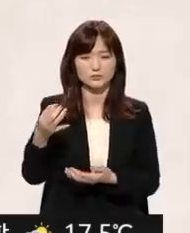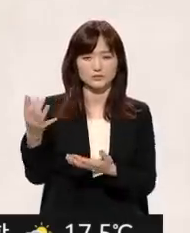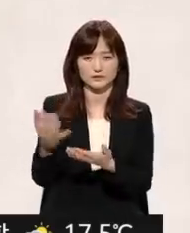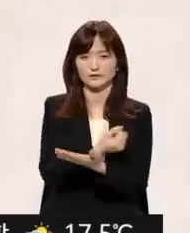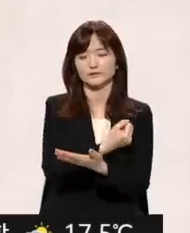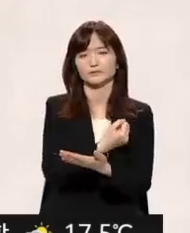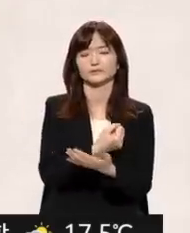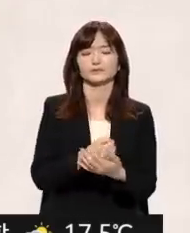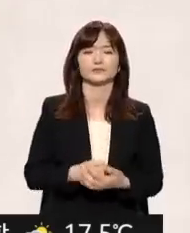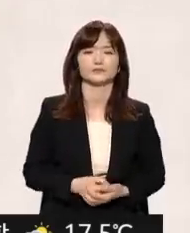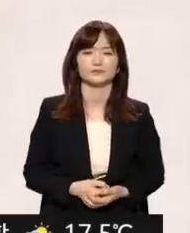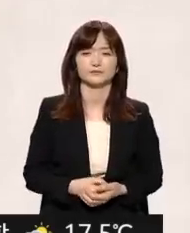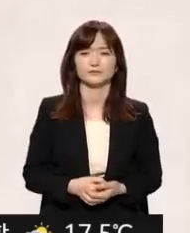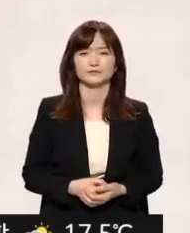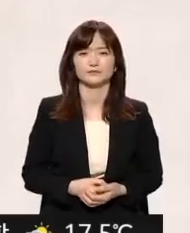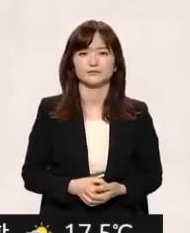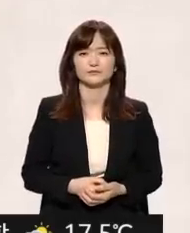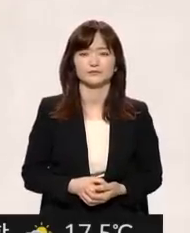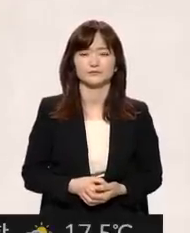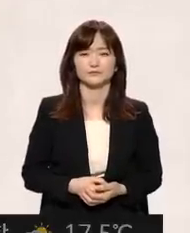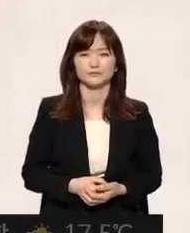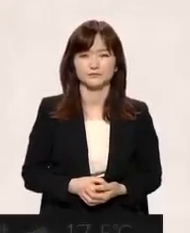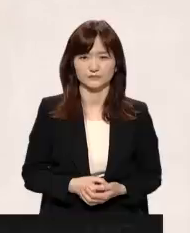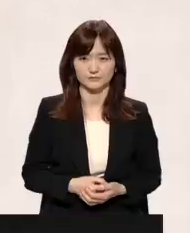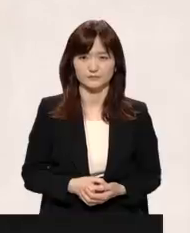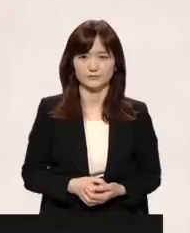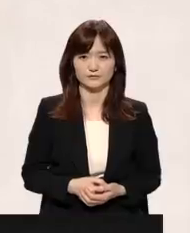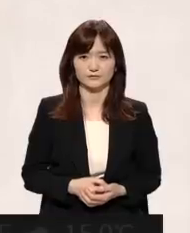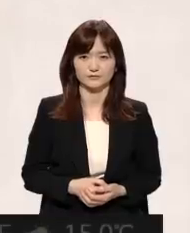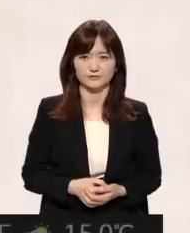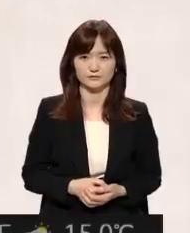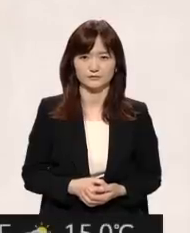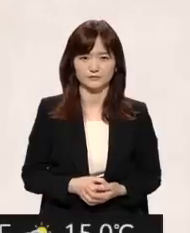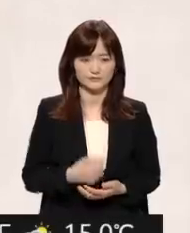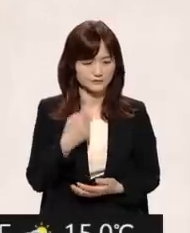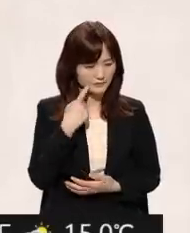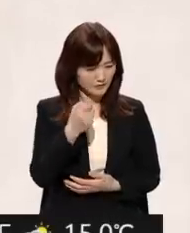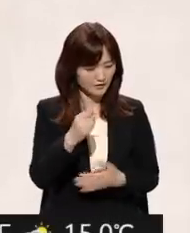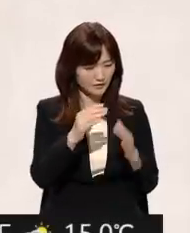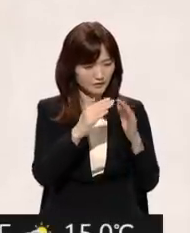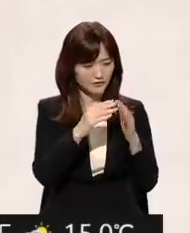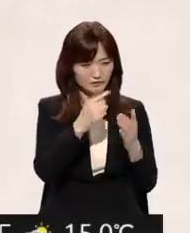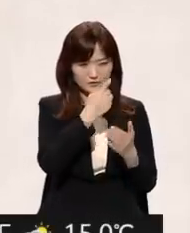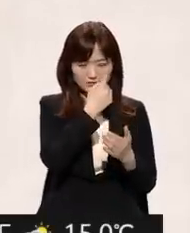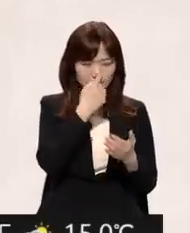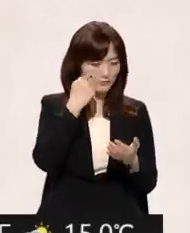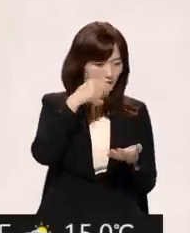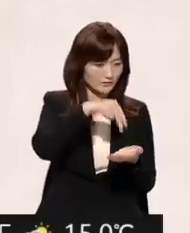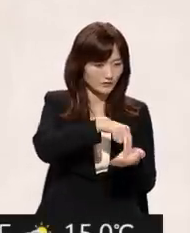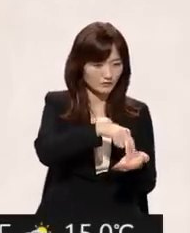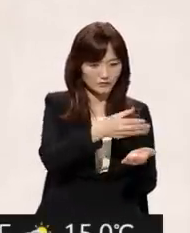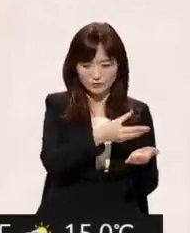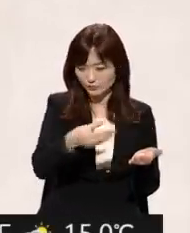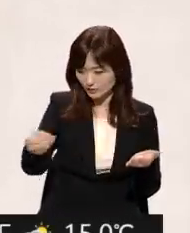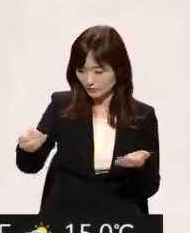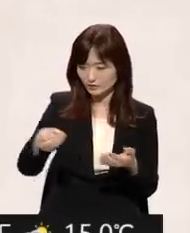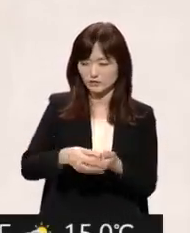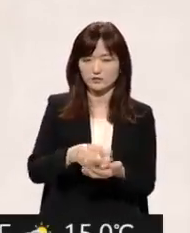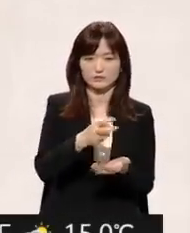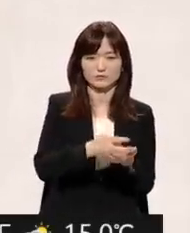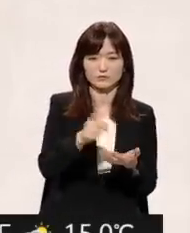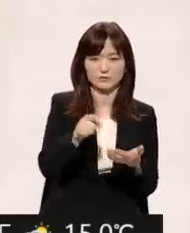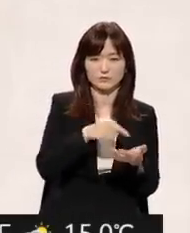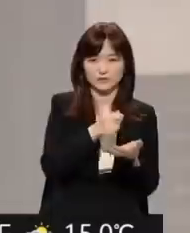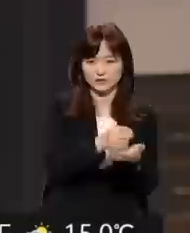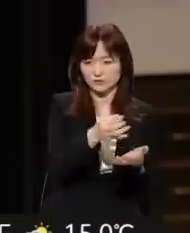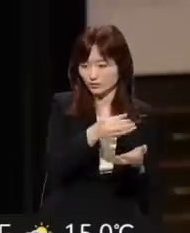같은데 지금 이 막 협박을 해서 주니까 집을 담보 잡혀가지고 주기도 하고 법인 계좌에서 가기도 하는데 돈 세탁으로